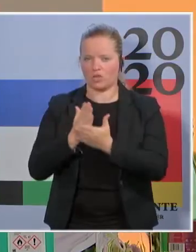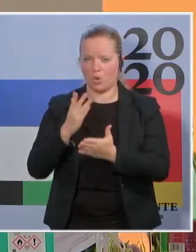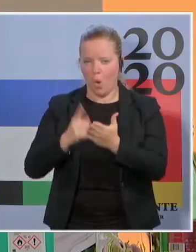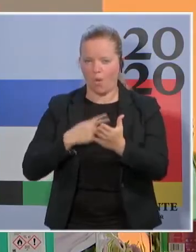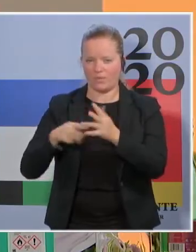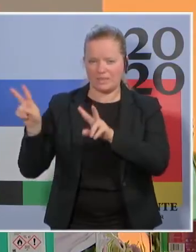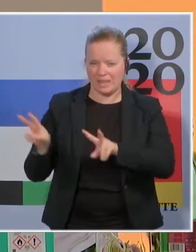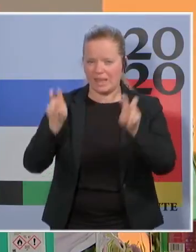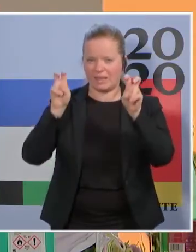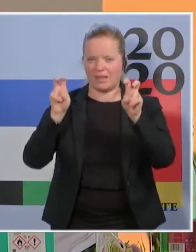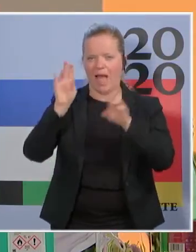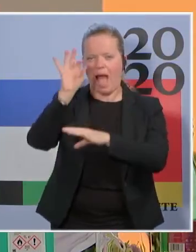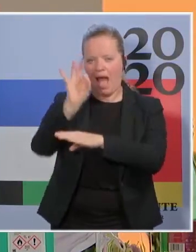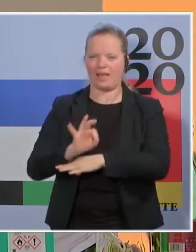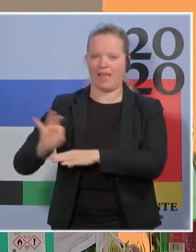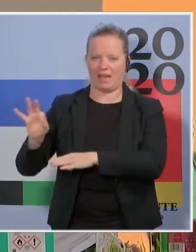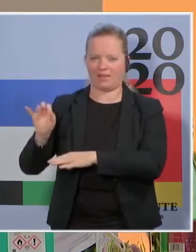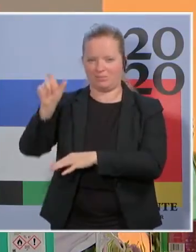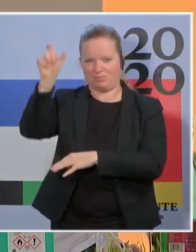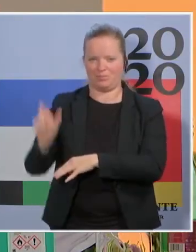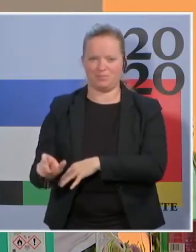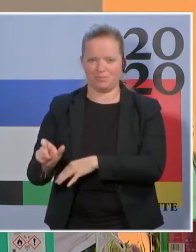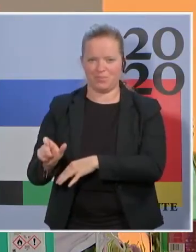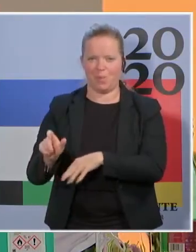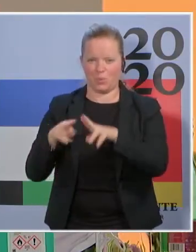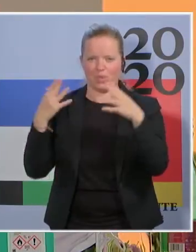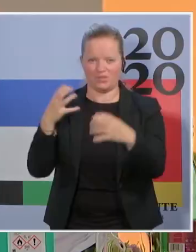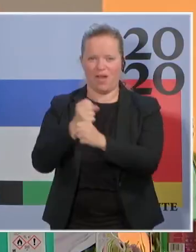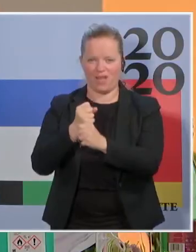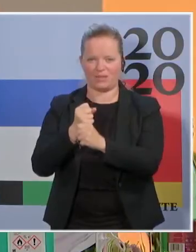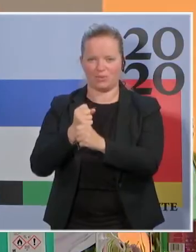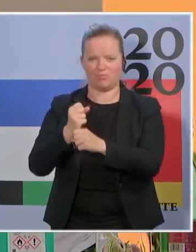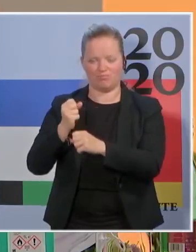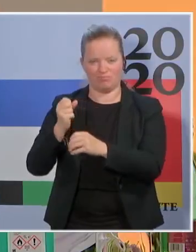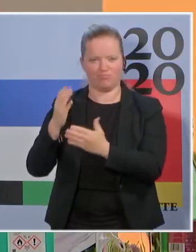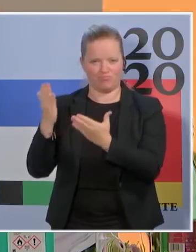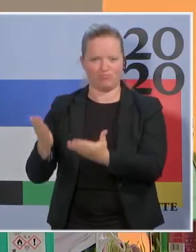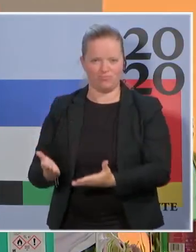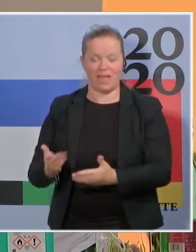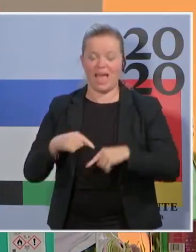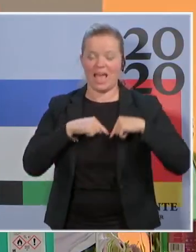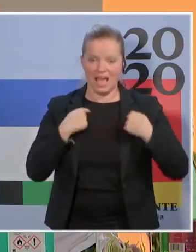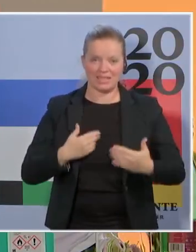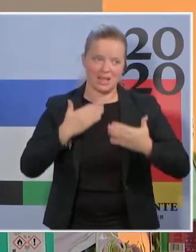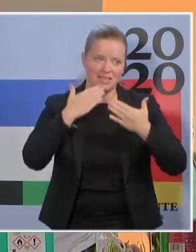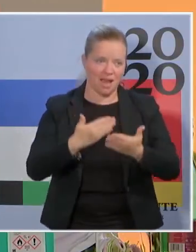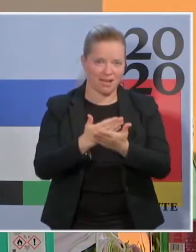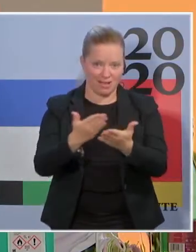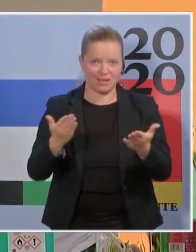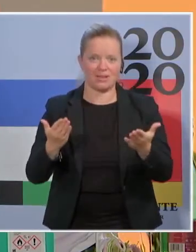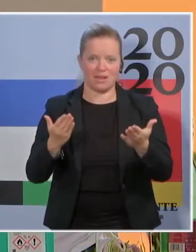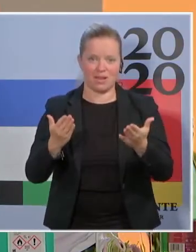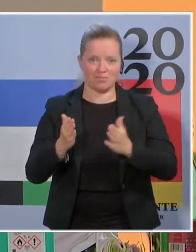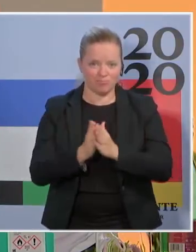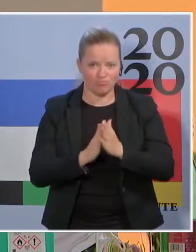zitierten Architekten dieser Bundesverfassung. Und ich darf mich herzlich bedanken und Sie alle ermuntern,